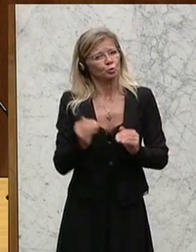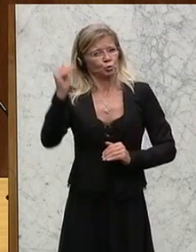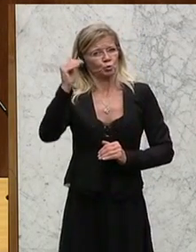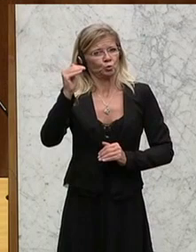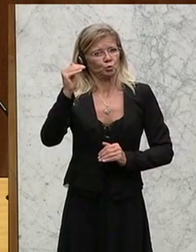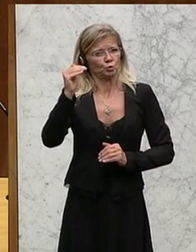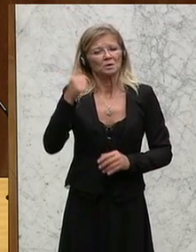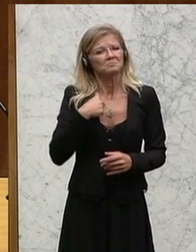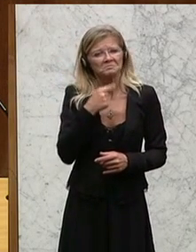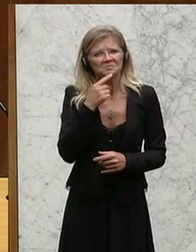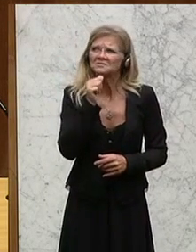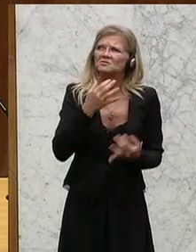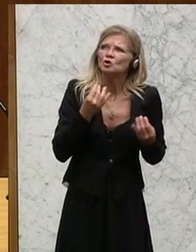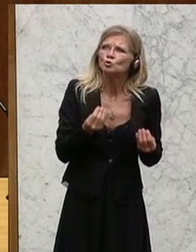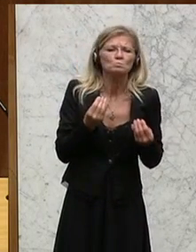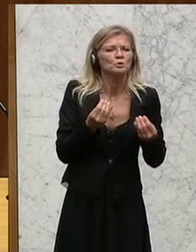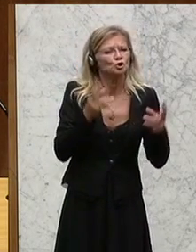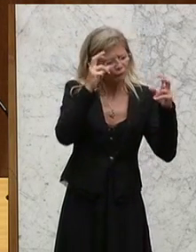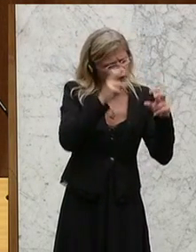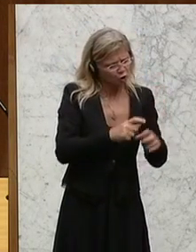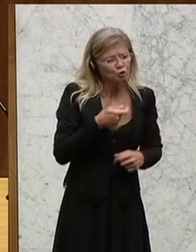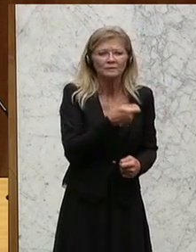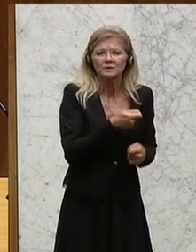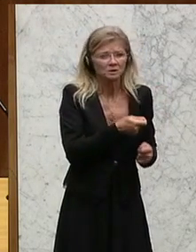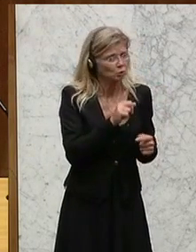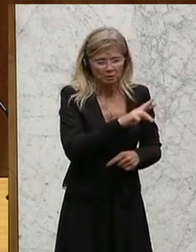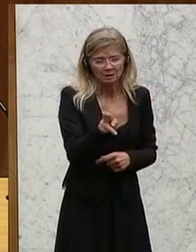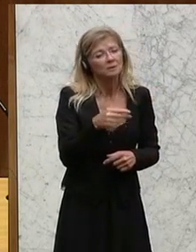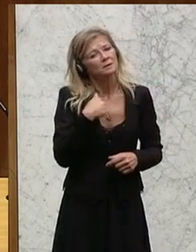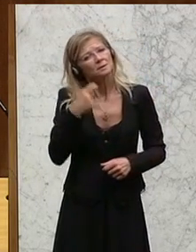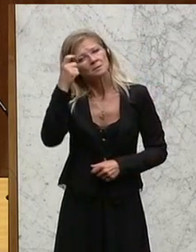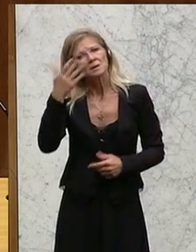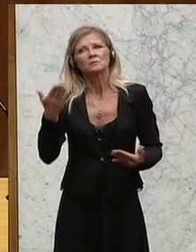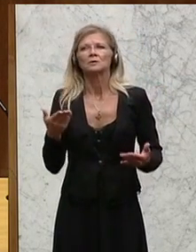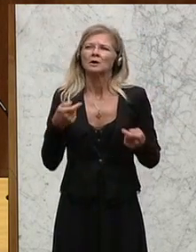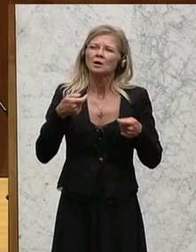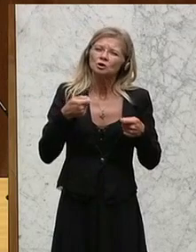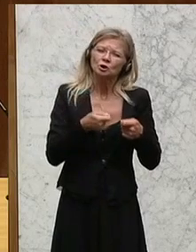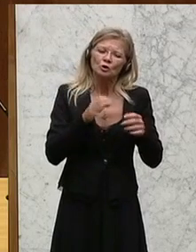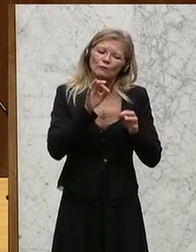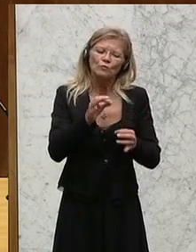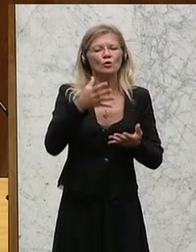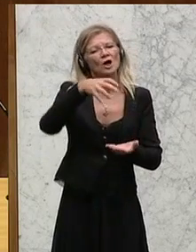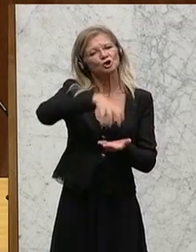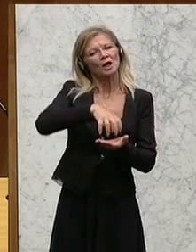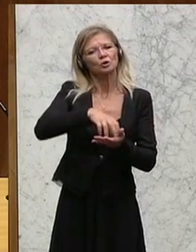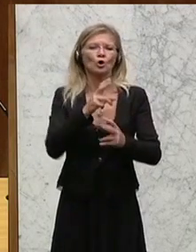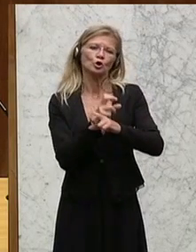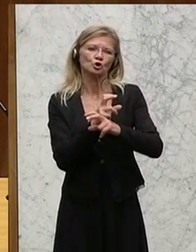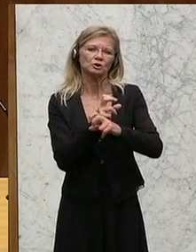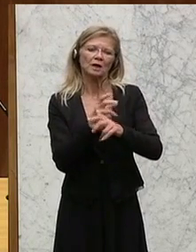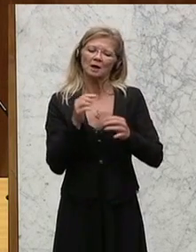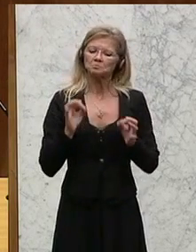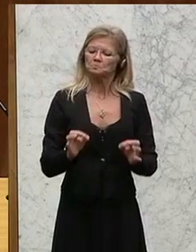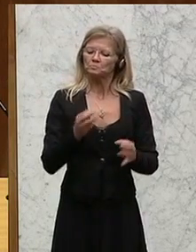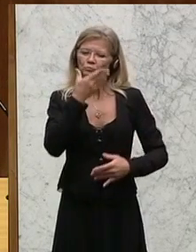klassische Forschungsinvestition sehen, als vielmehr eine Investition in die Standortattraktivität Österreichs. Und wir wissen